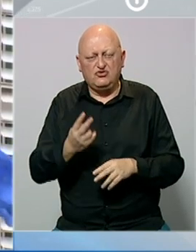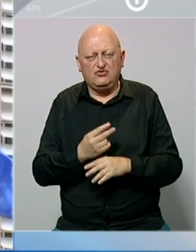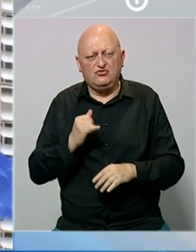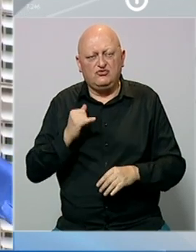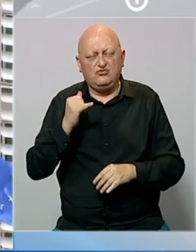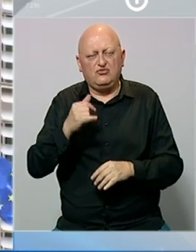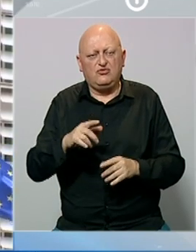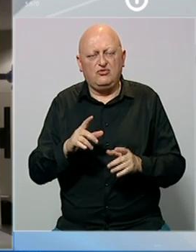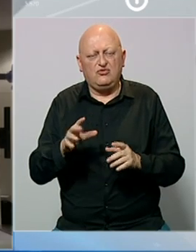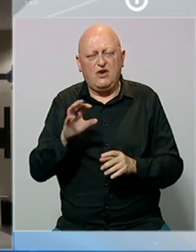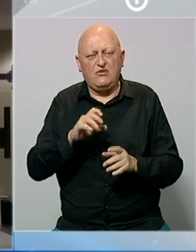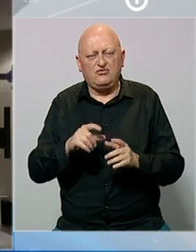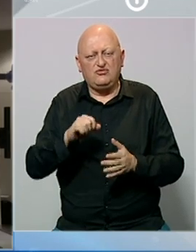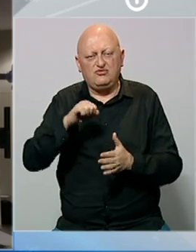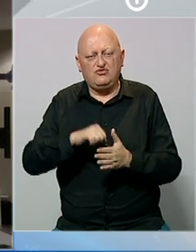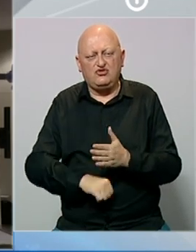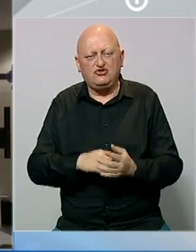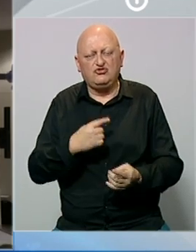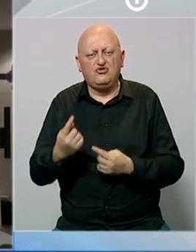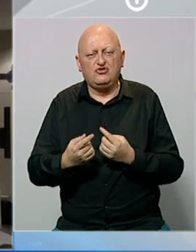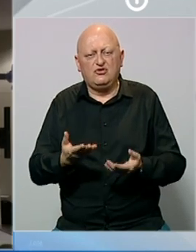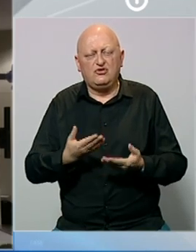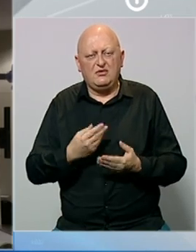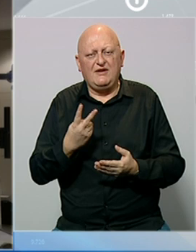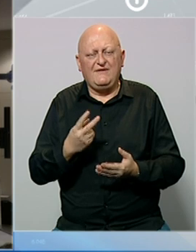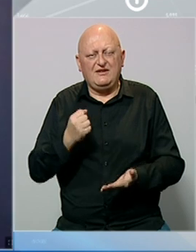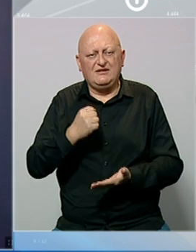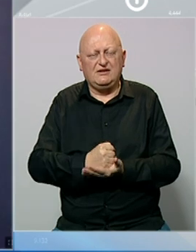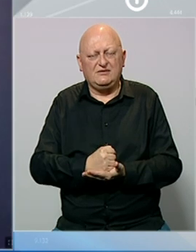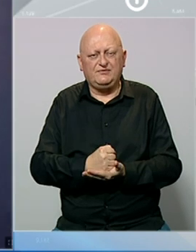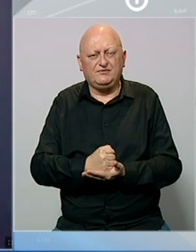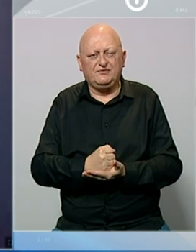putuju u Uniju dočekat će još strožiji uslovi za dobijanje vize.